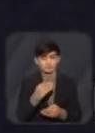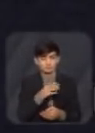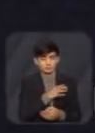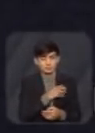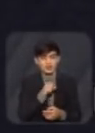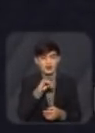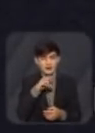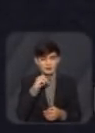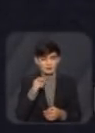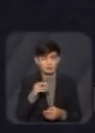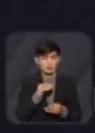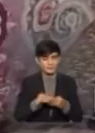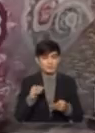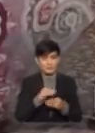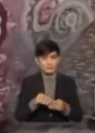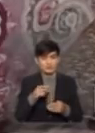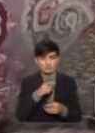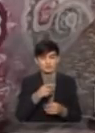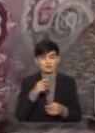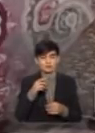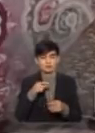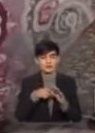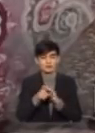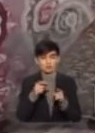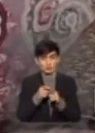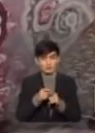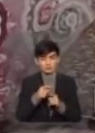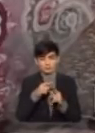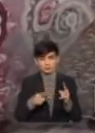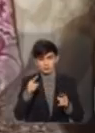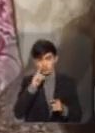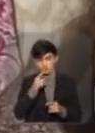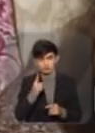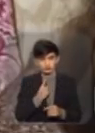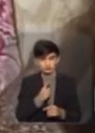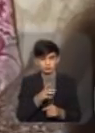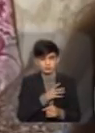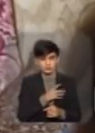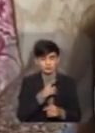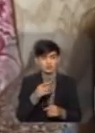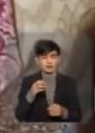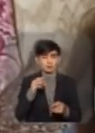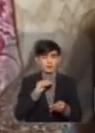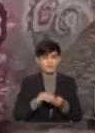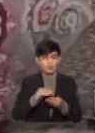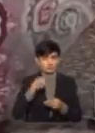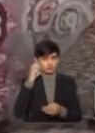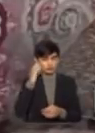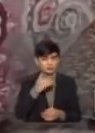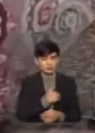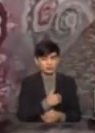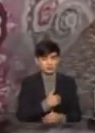Қайталашы, Айбек қайталашы. Осы бір сәтті, осындай бір ауыз сөзді жылдар бойы күткен ана жүрек оны қайта естігісі келеді.